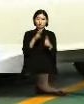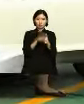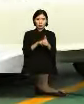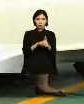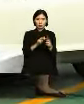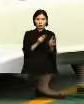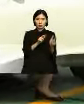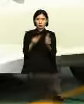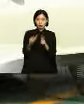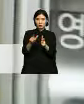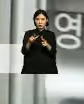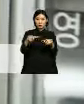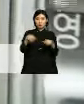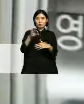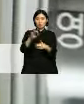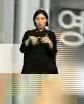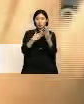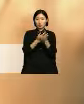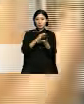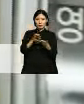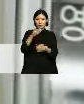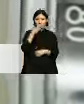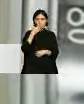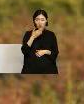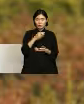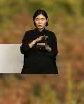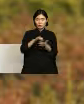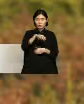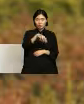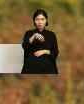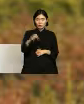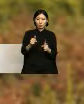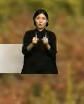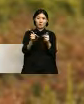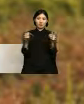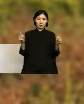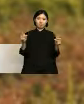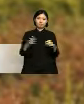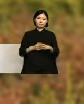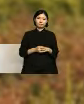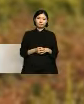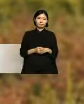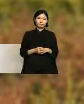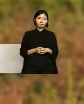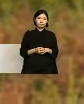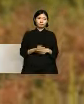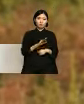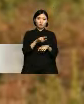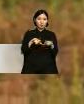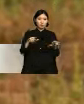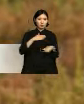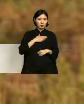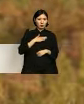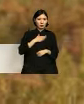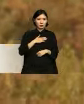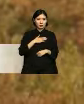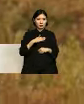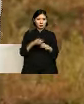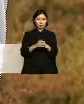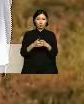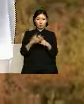이제 지역화폐를 전부 사용할 수 있도록 사용처를 확대 네. 실시하였습니다. 그렇다면 저희가 흔히 알고 있는